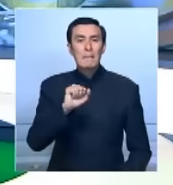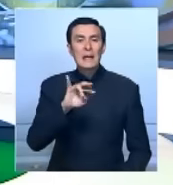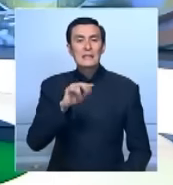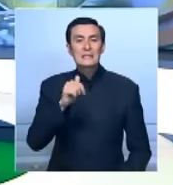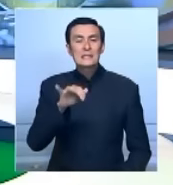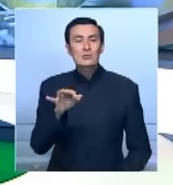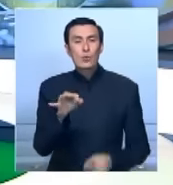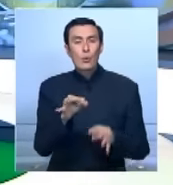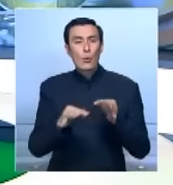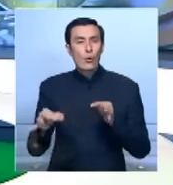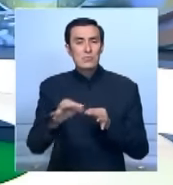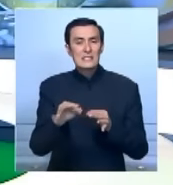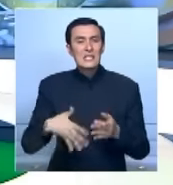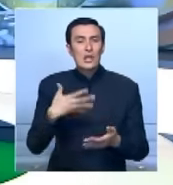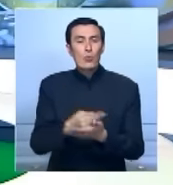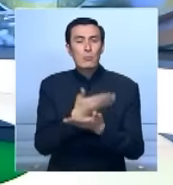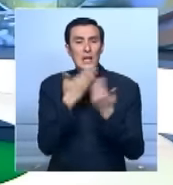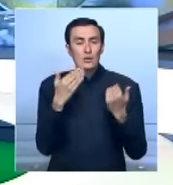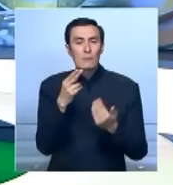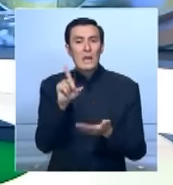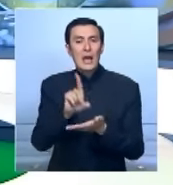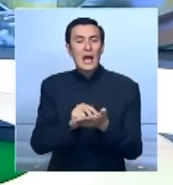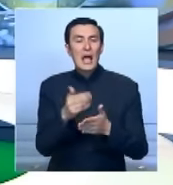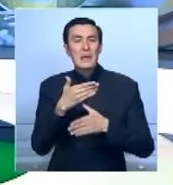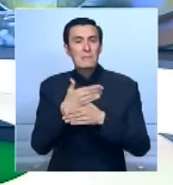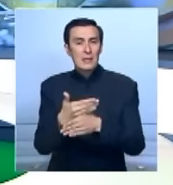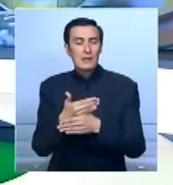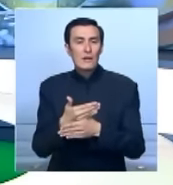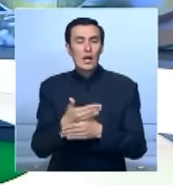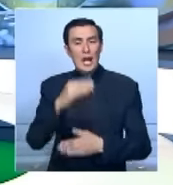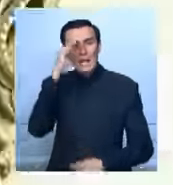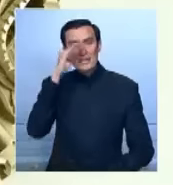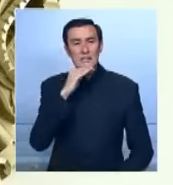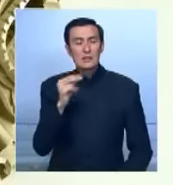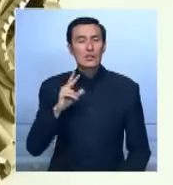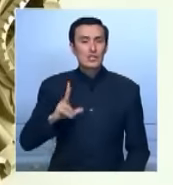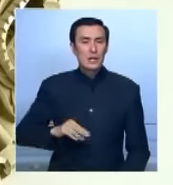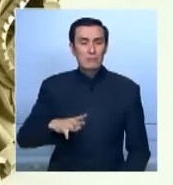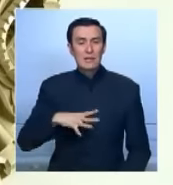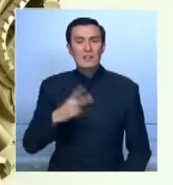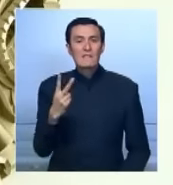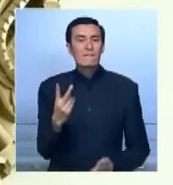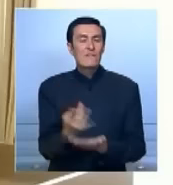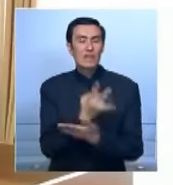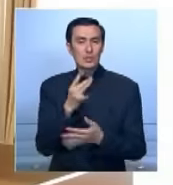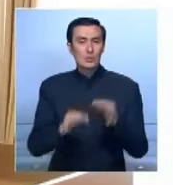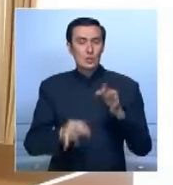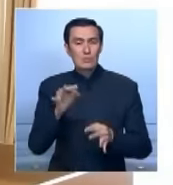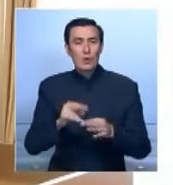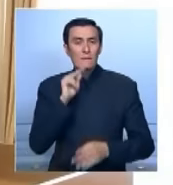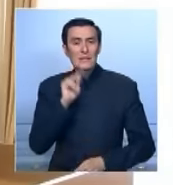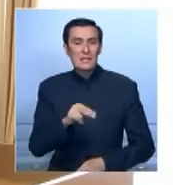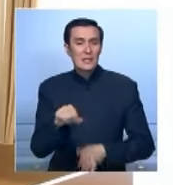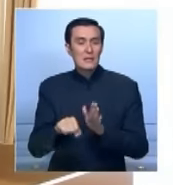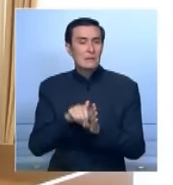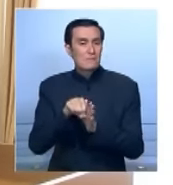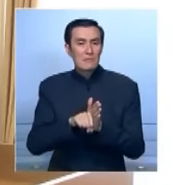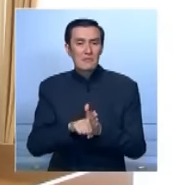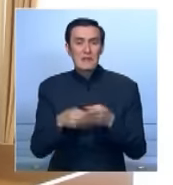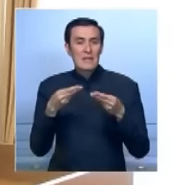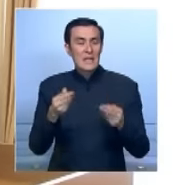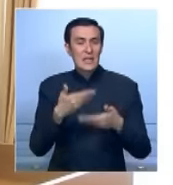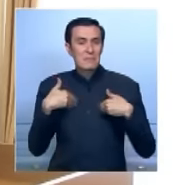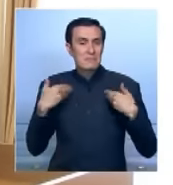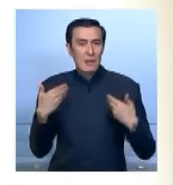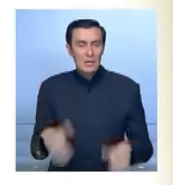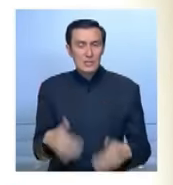области за злостную неуплату алиментов. Отец троих дочерей уже дважды был судим по этой статье. Однако обвинительные приговоры на него не